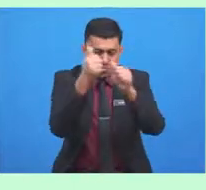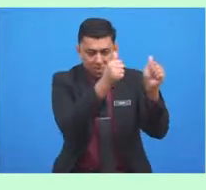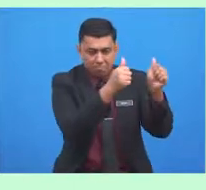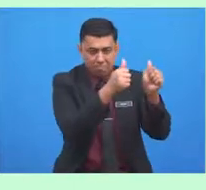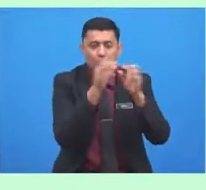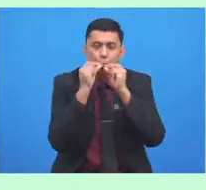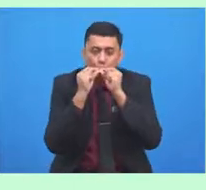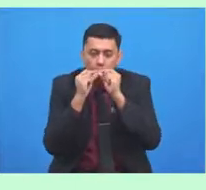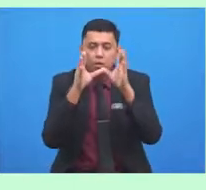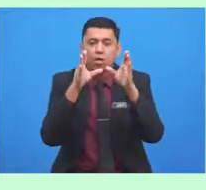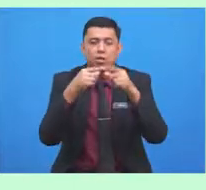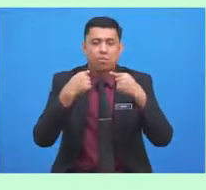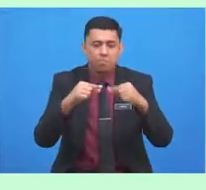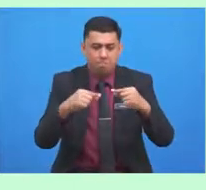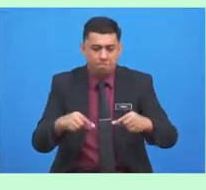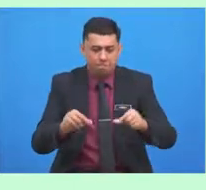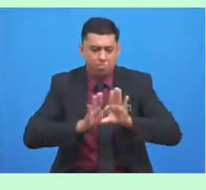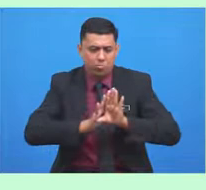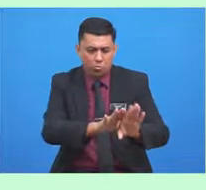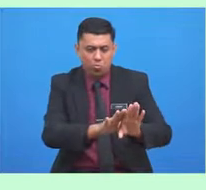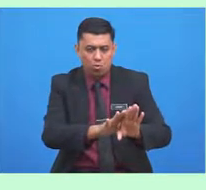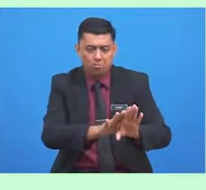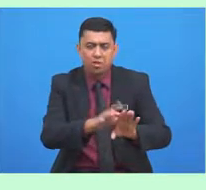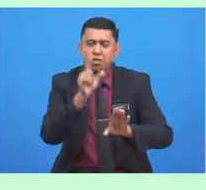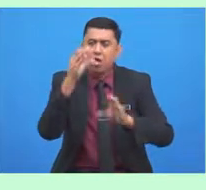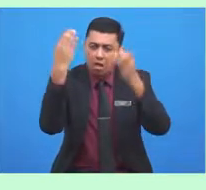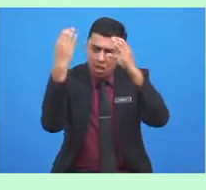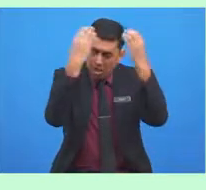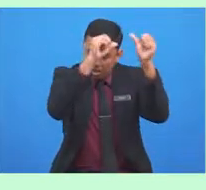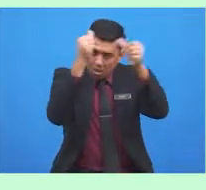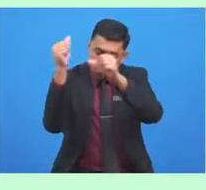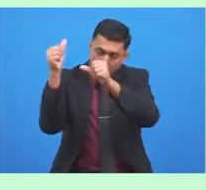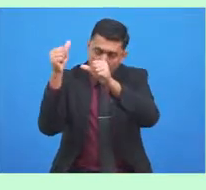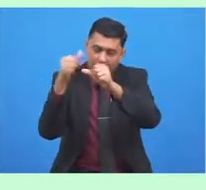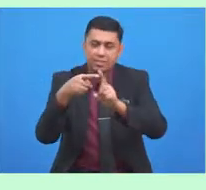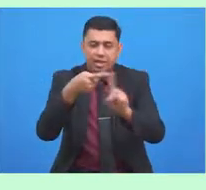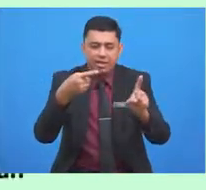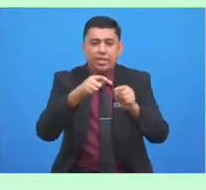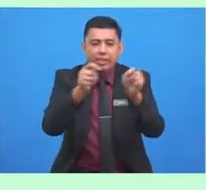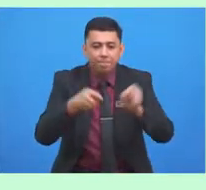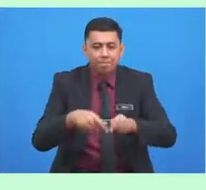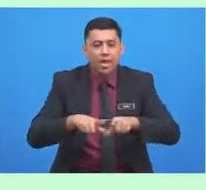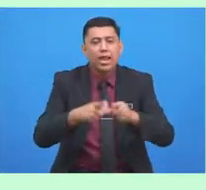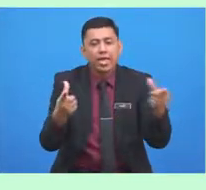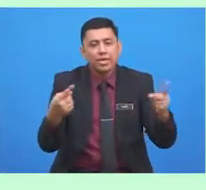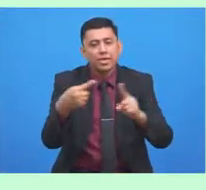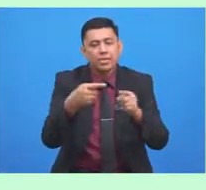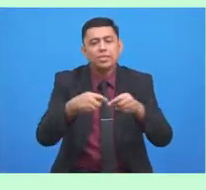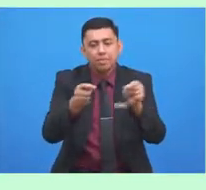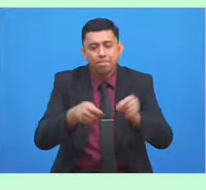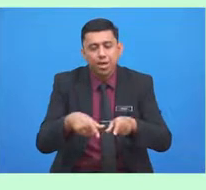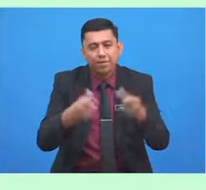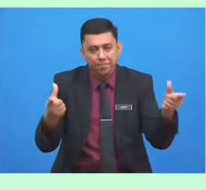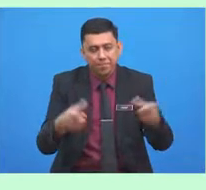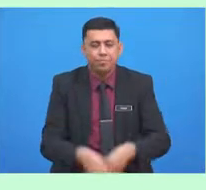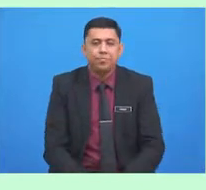bertiup menggerakkan atau menolak awan dari satu tempat ke tempat yang lain. Sebagai contoh, awan